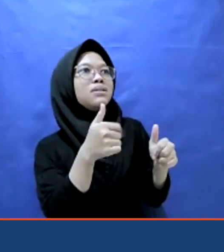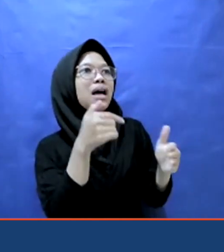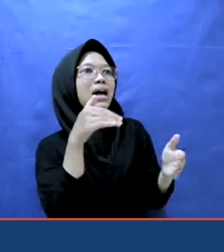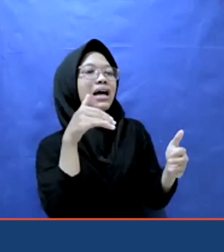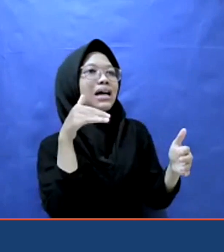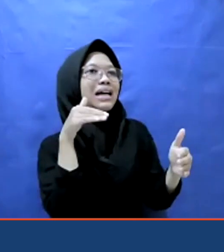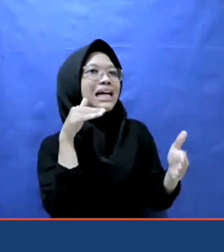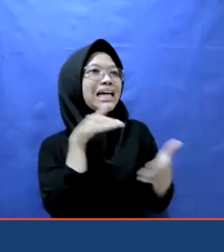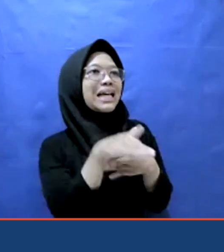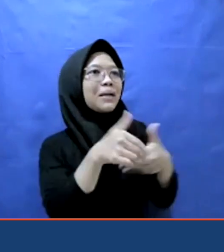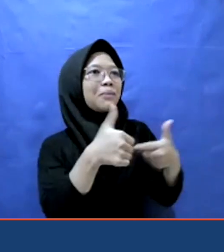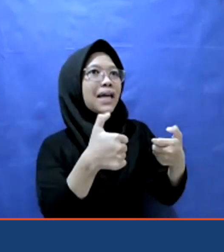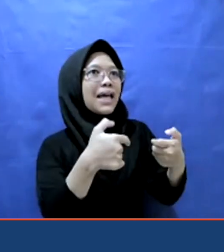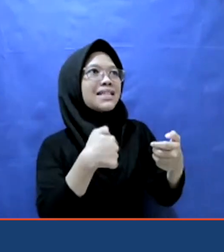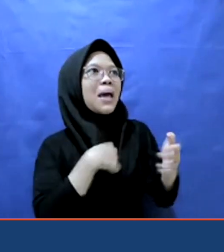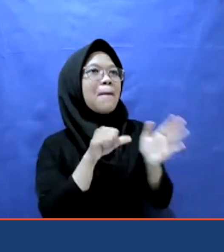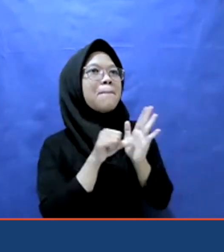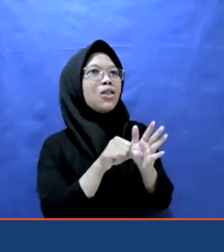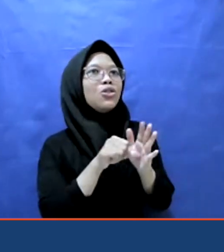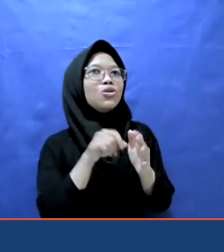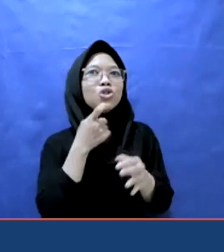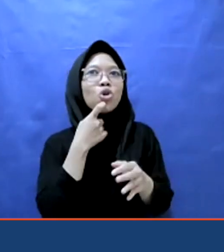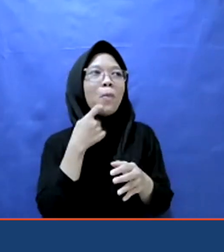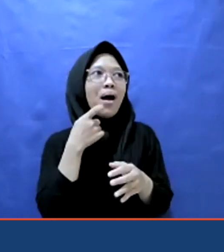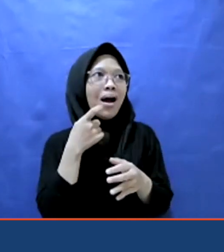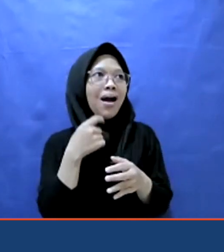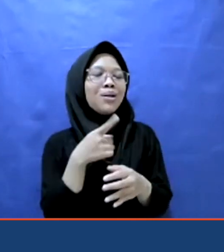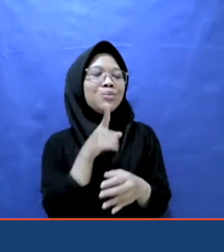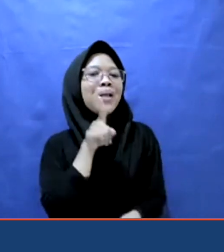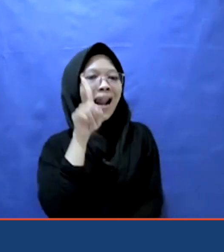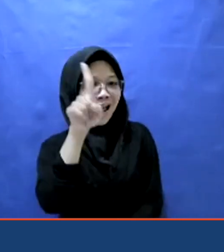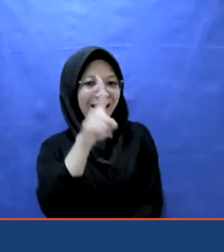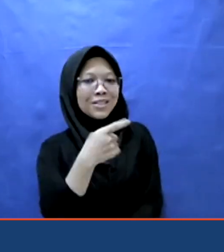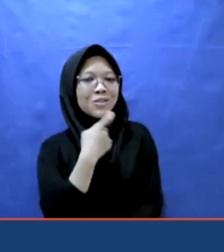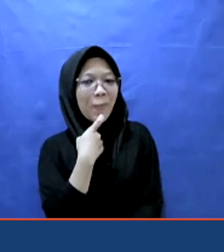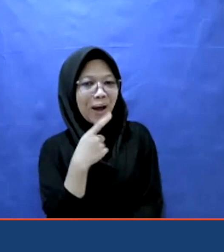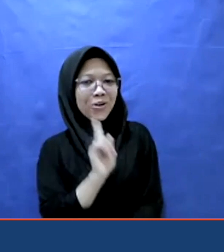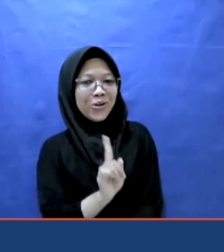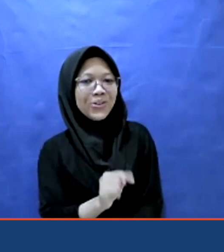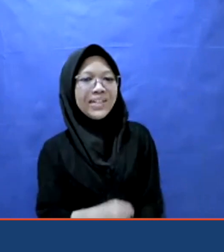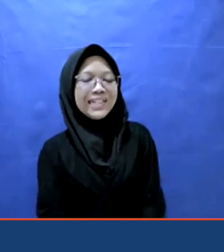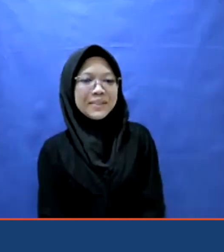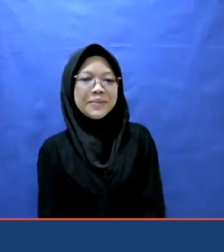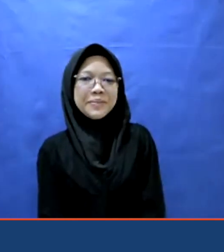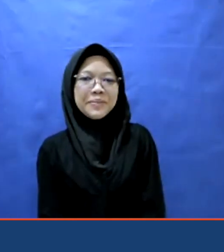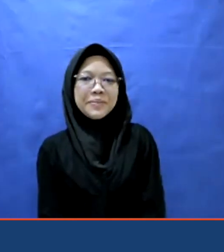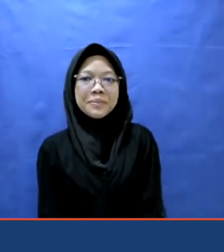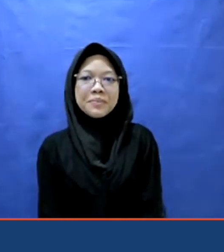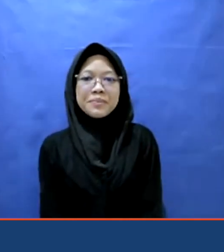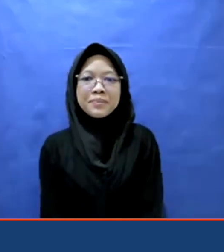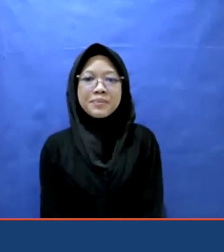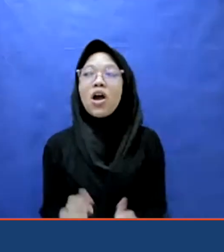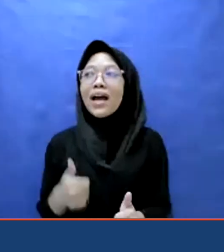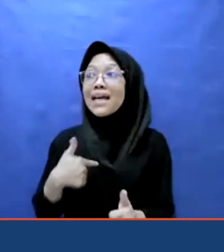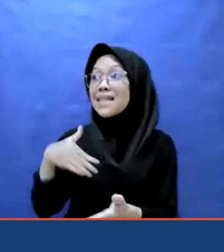mencoba-coba bila Oke Baik sebentar facial link-nya saja